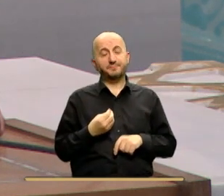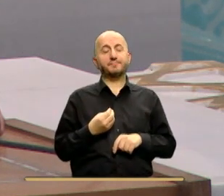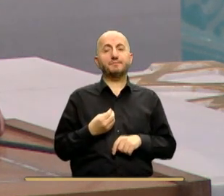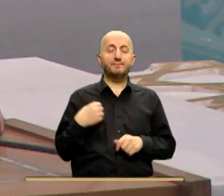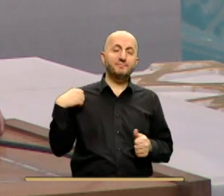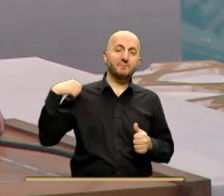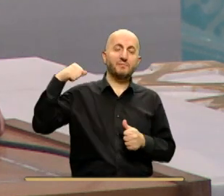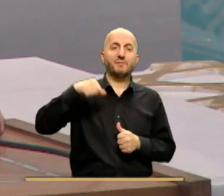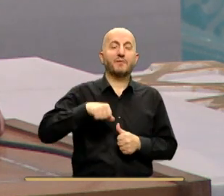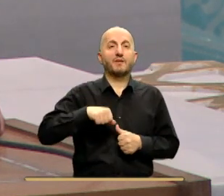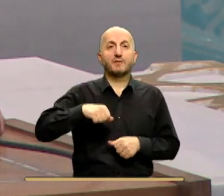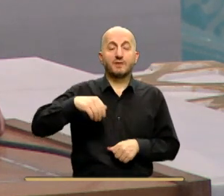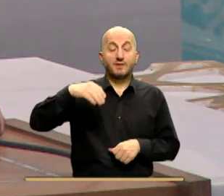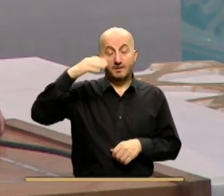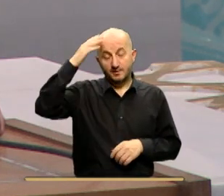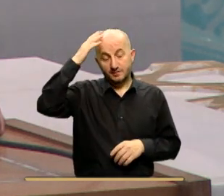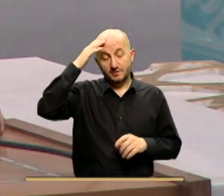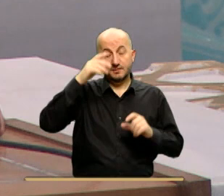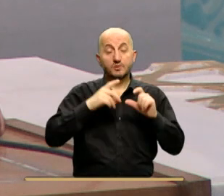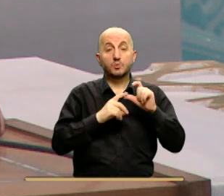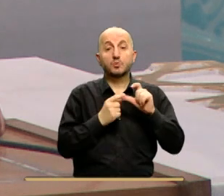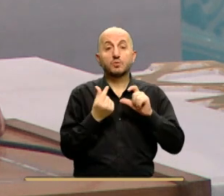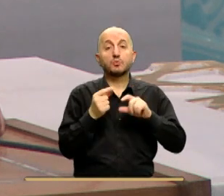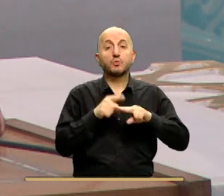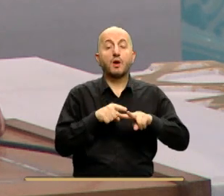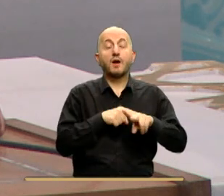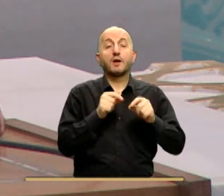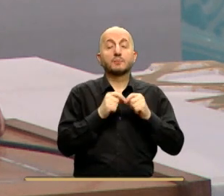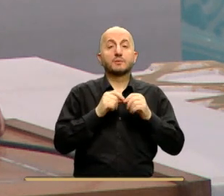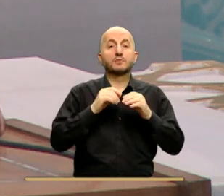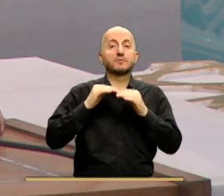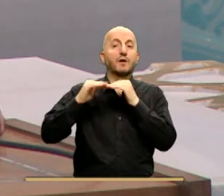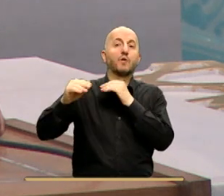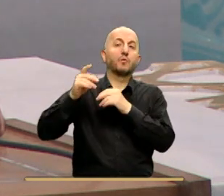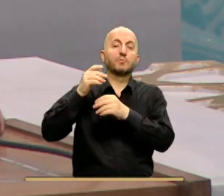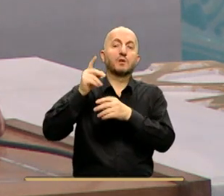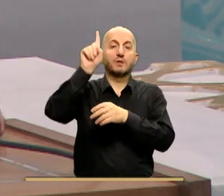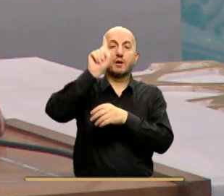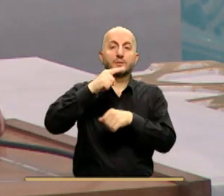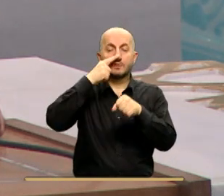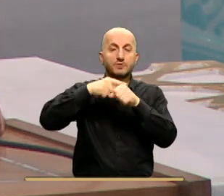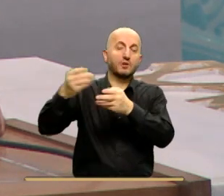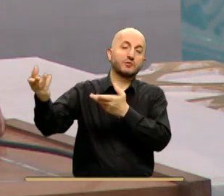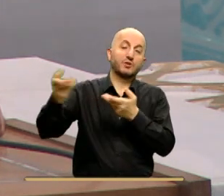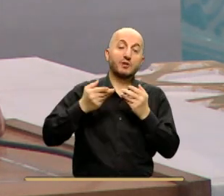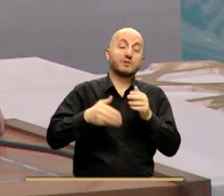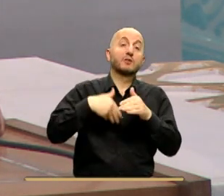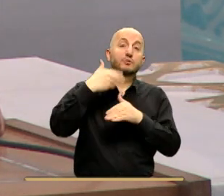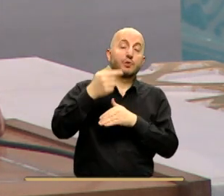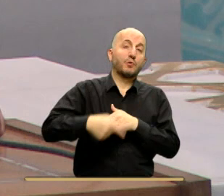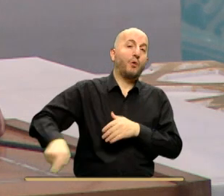ve yine Hazreti Şuayb'ın kavmini tevhide çağırdıktan sonra onları